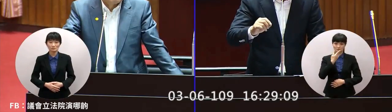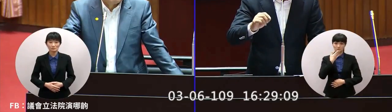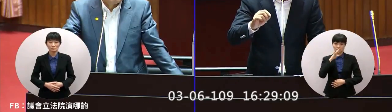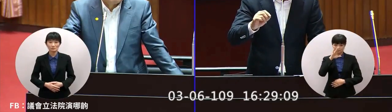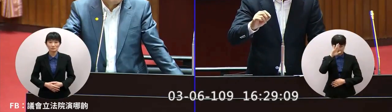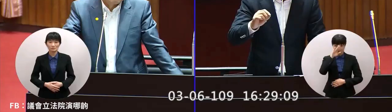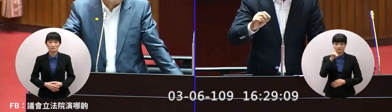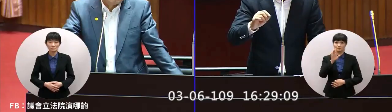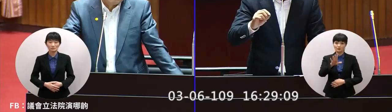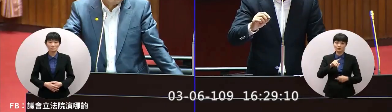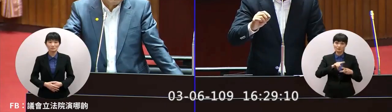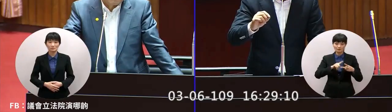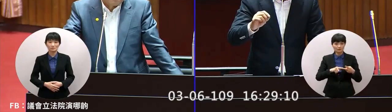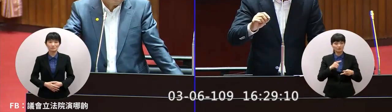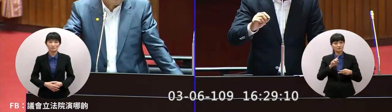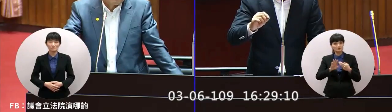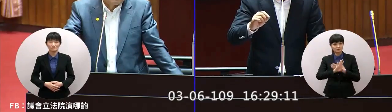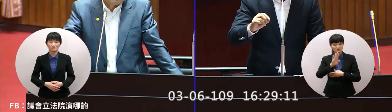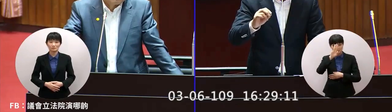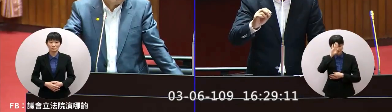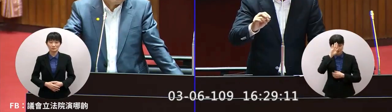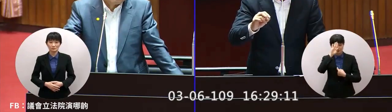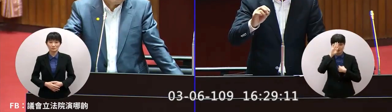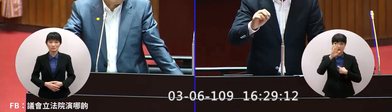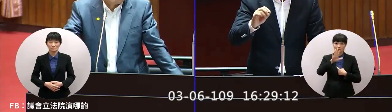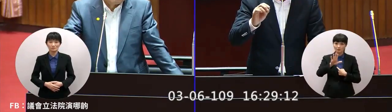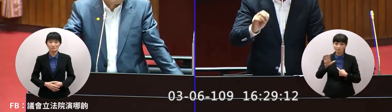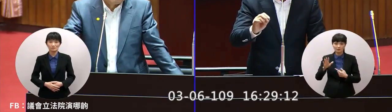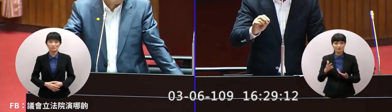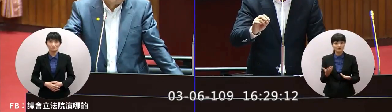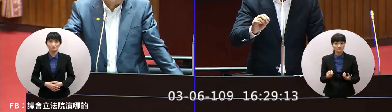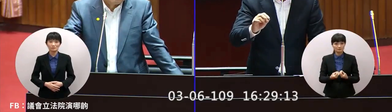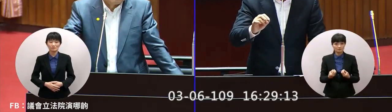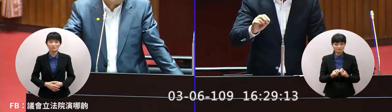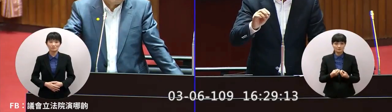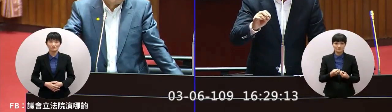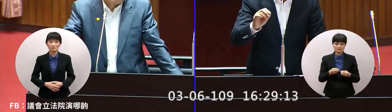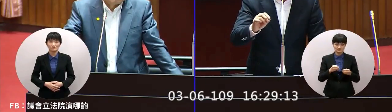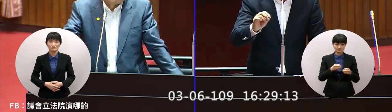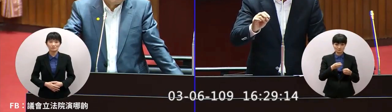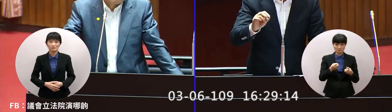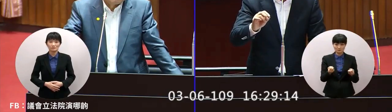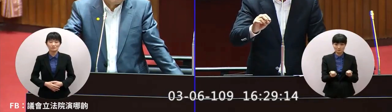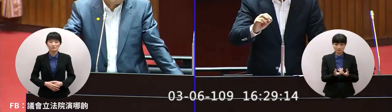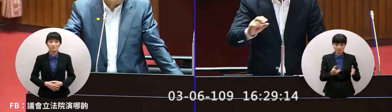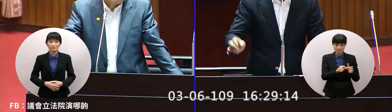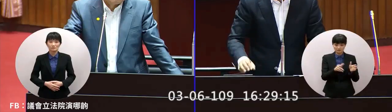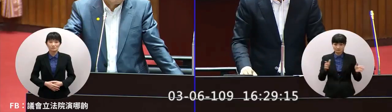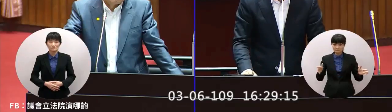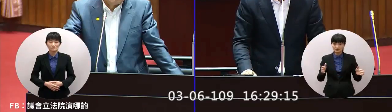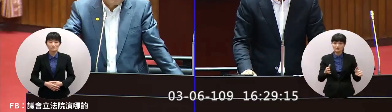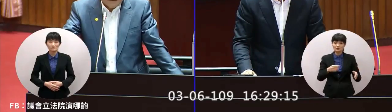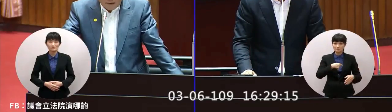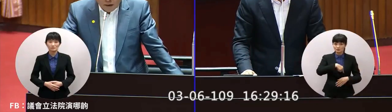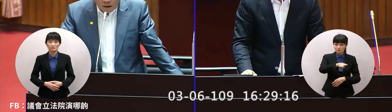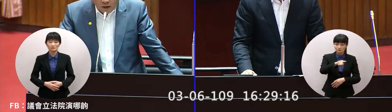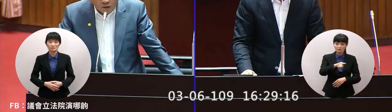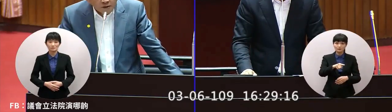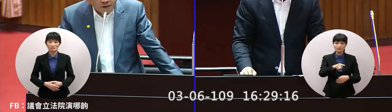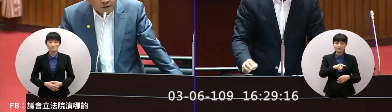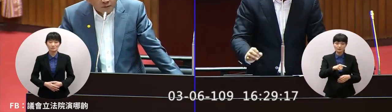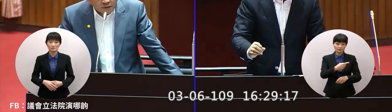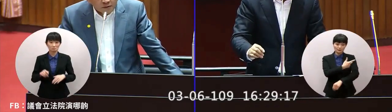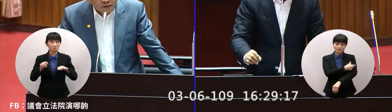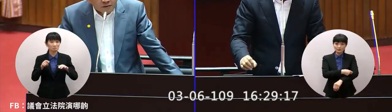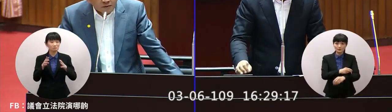者，他在这一段防疫期间，是不是可以评估不需要再验血的，他的慢性处方签得以延后一次？